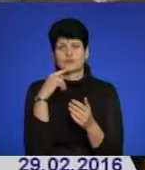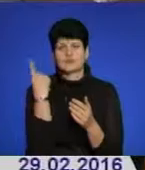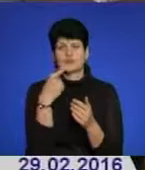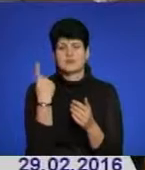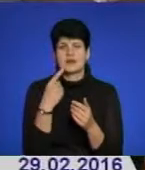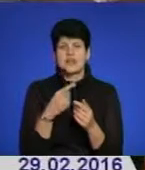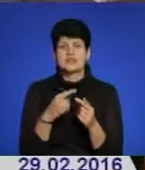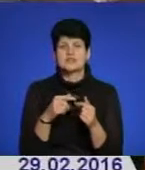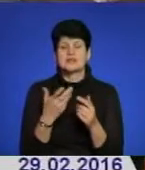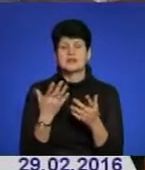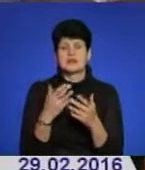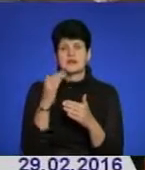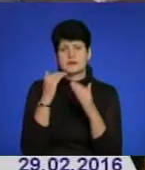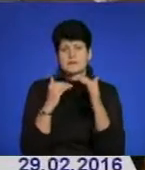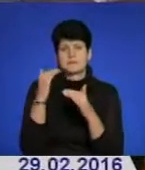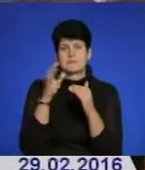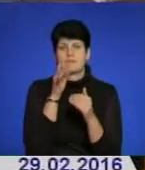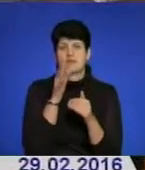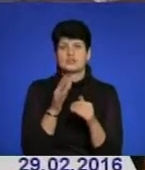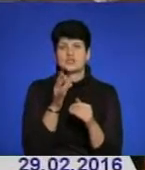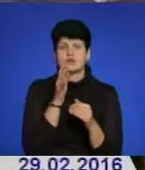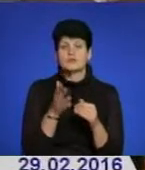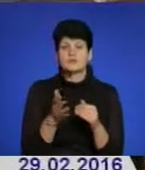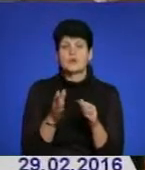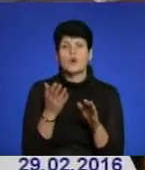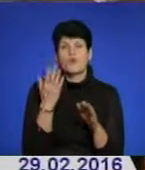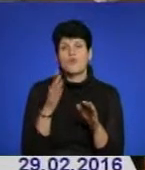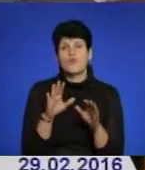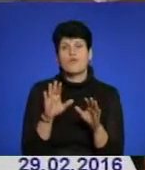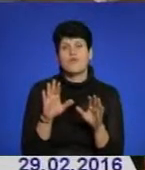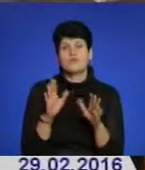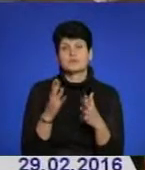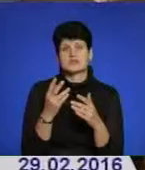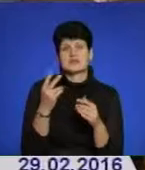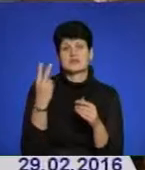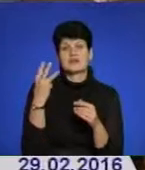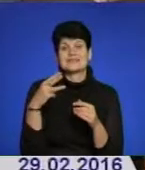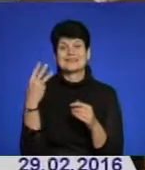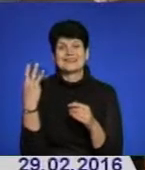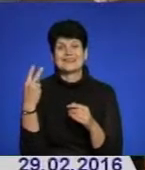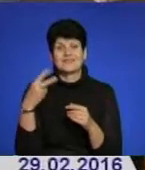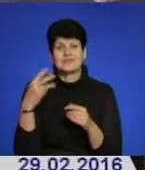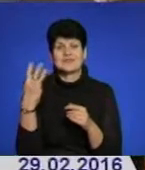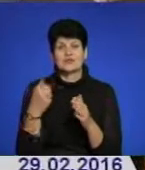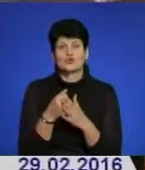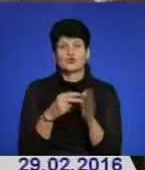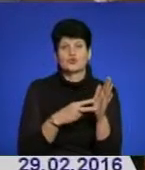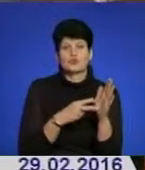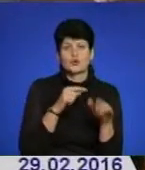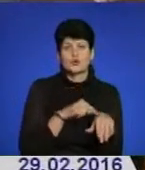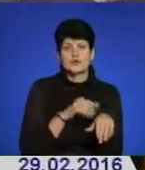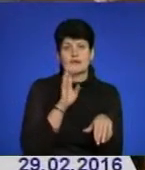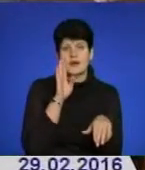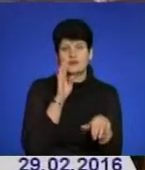які диференційовані за періодами часу. У випадку, коли це двозонний облік, то з 23 години до 7 ранку вартість